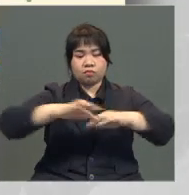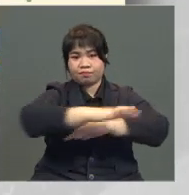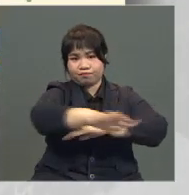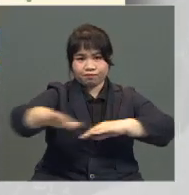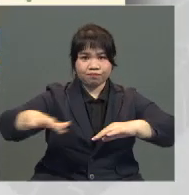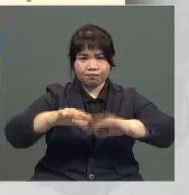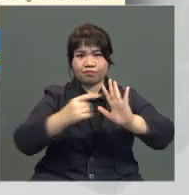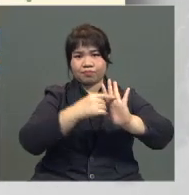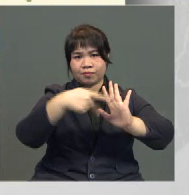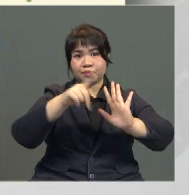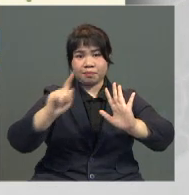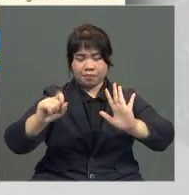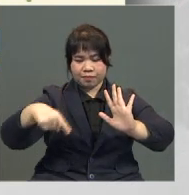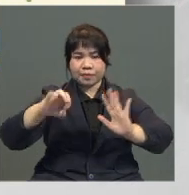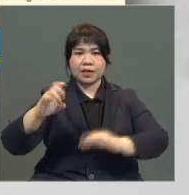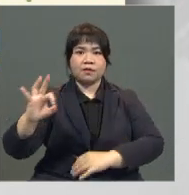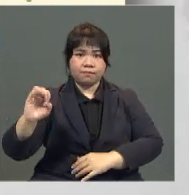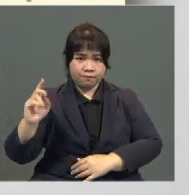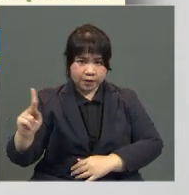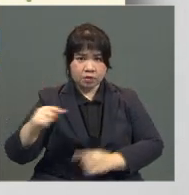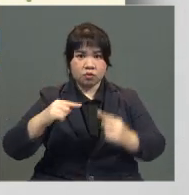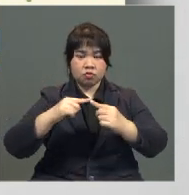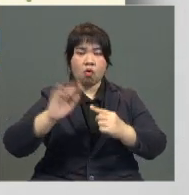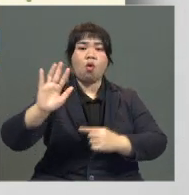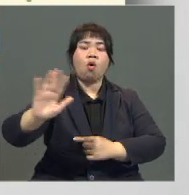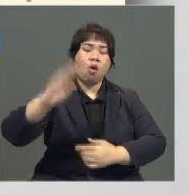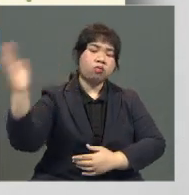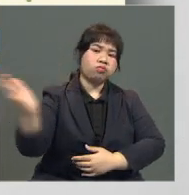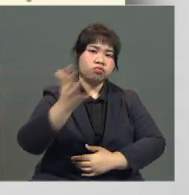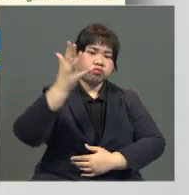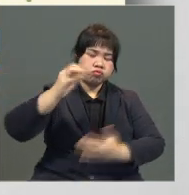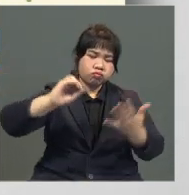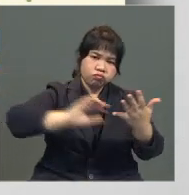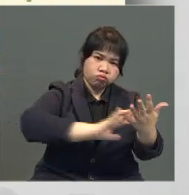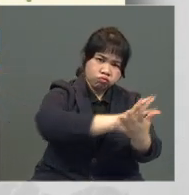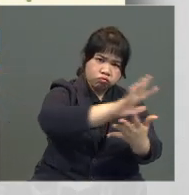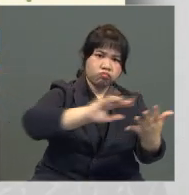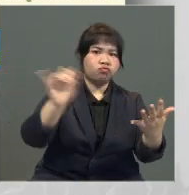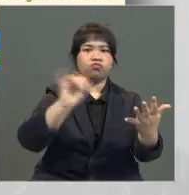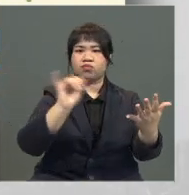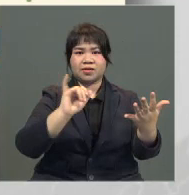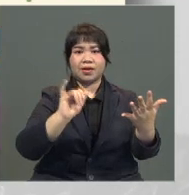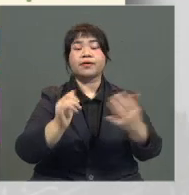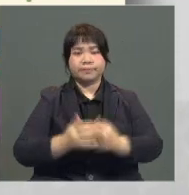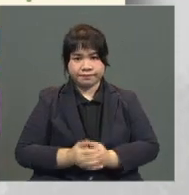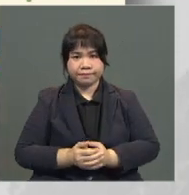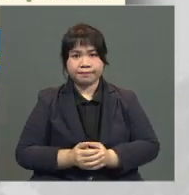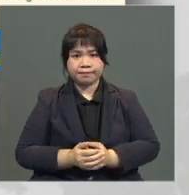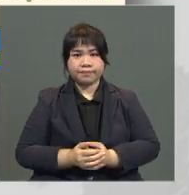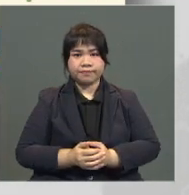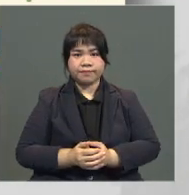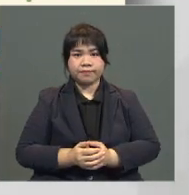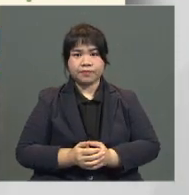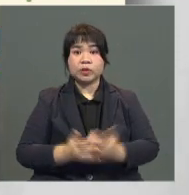แปซิฟิกกำลังจะเคลื่อนตัวไปทางทิศตะวันออกและก็ยังไม่มีแนวโน้มว่าจะขึ้นฝั่งในประเทศไหน